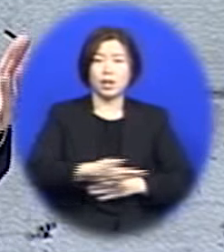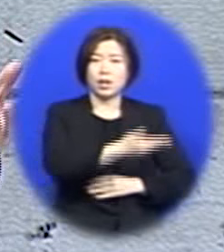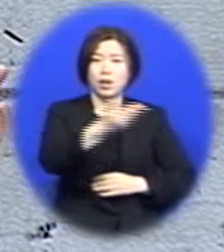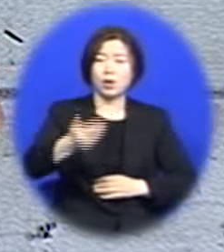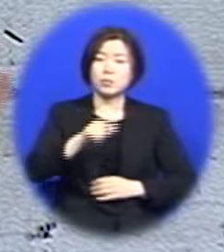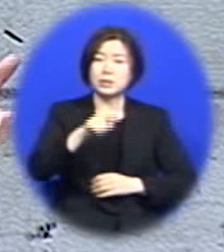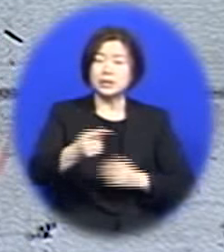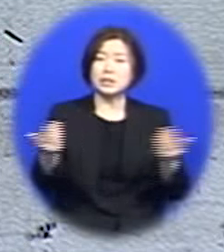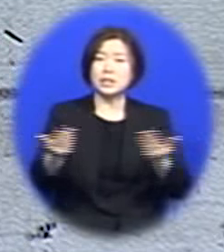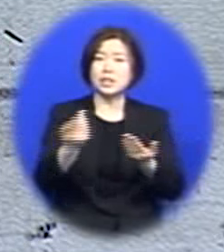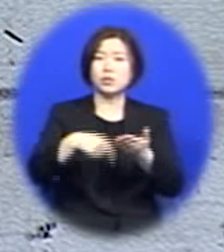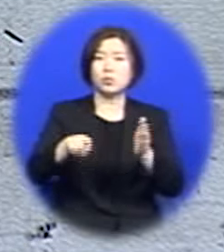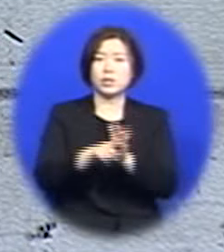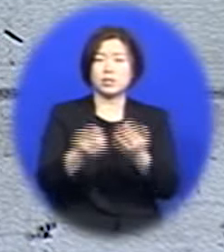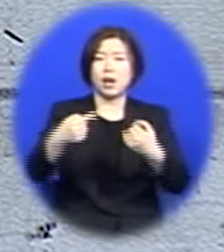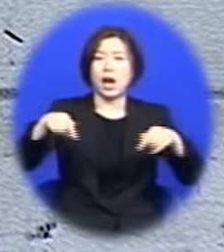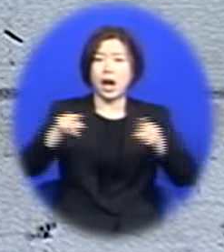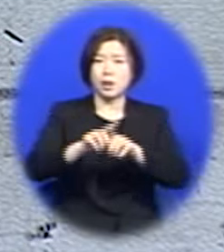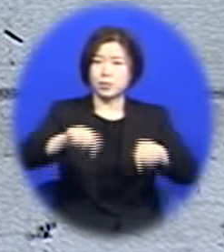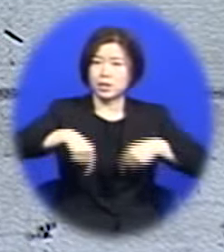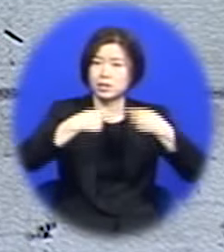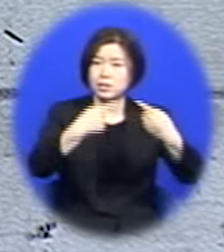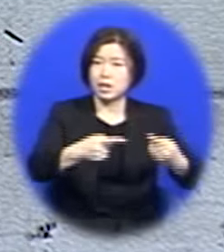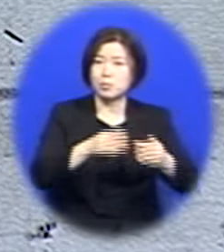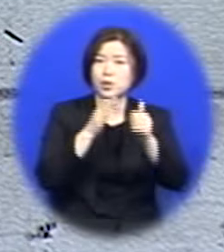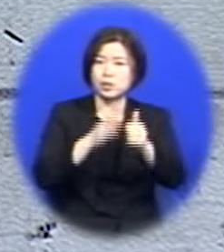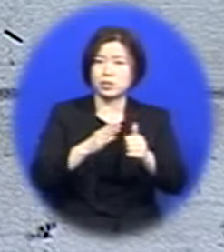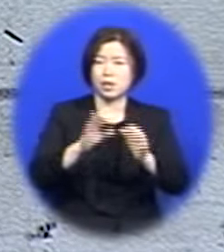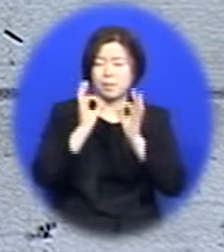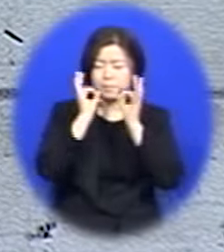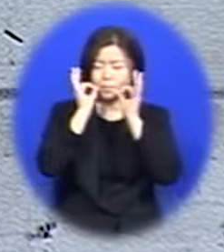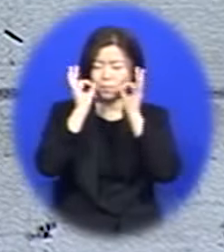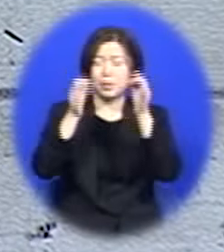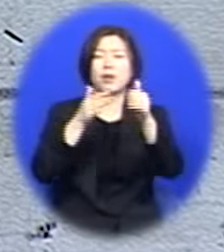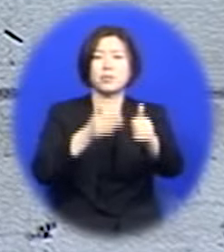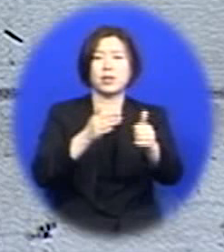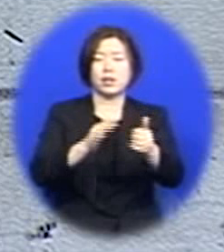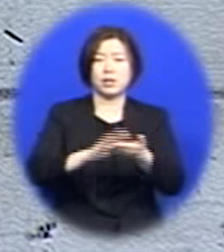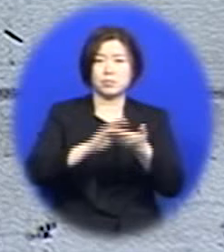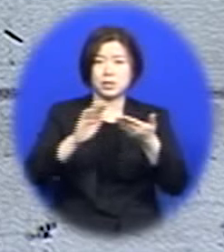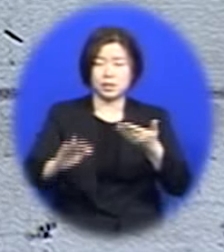여러분이 그 일을 위해서 같이 참여해 주시기를 간곡히 부탁하는 거예요.